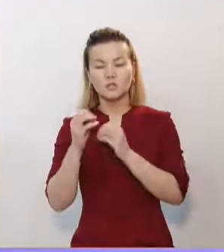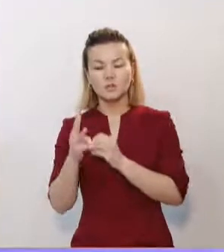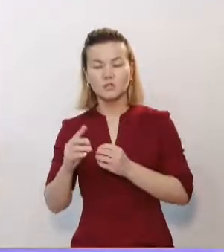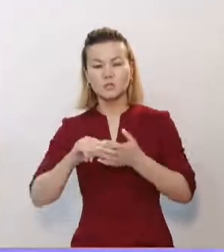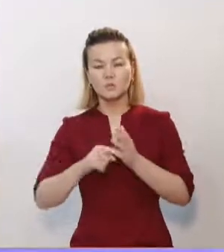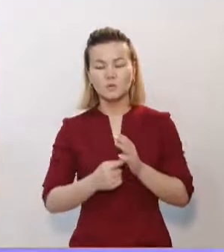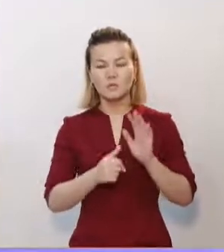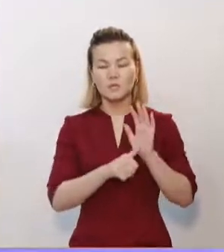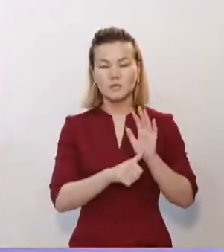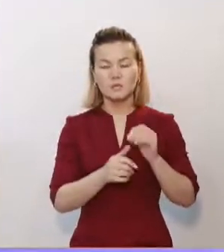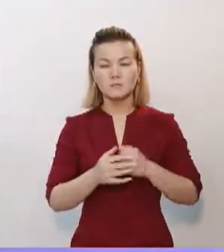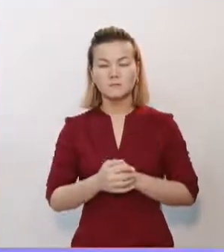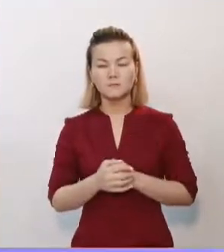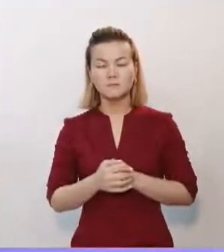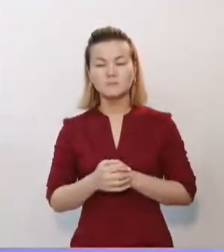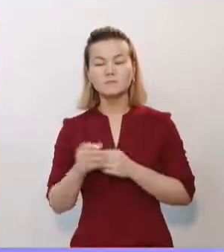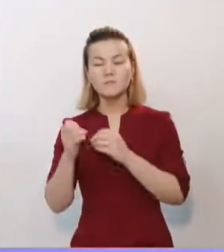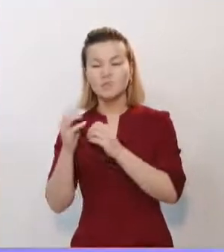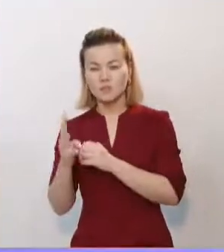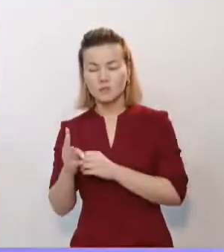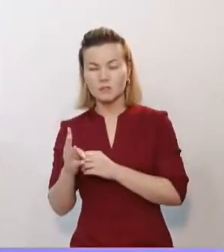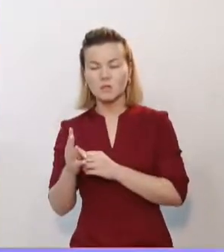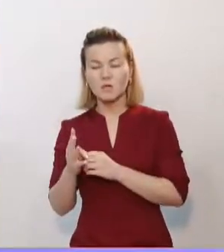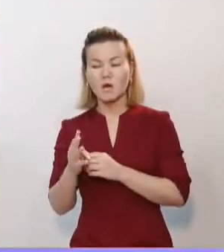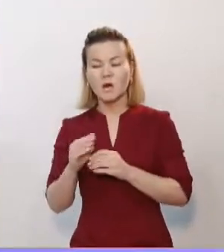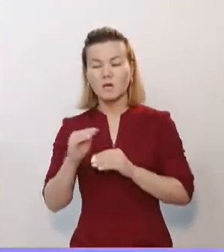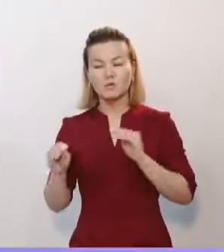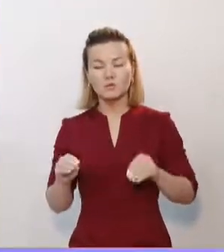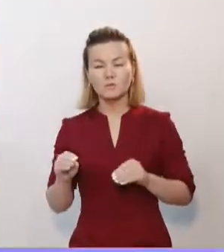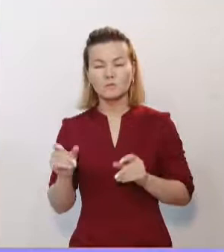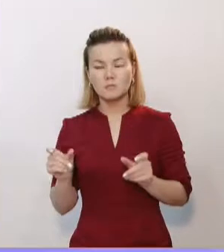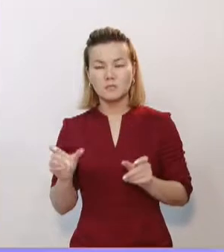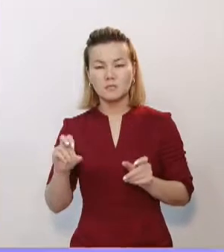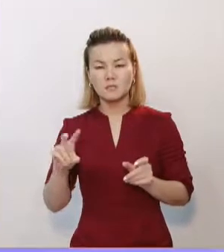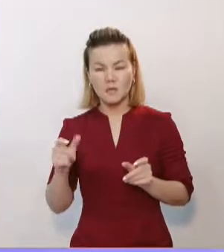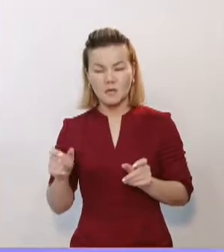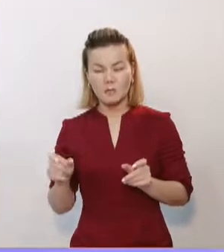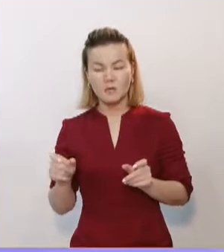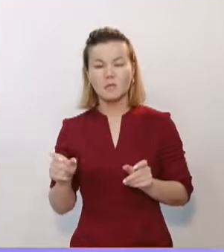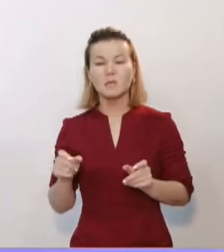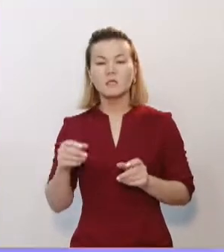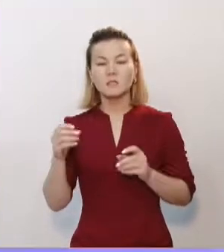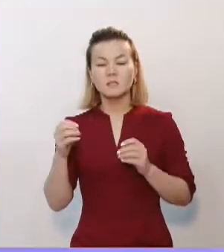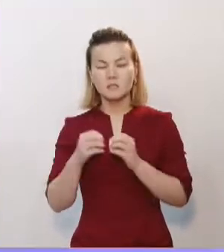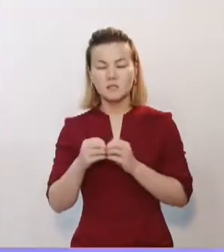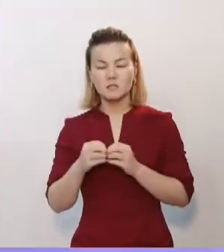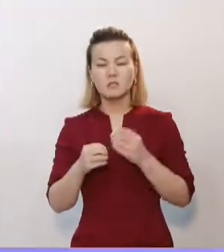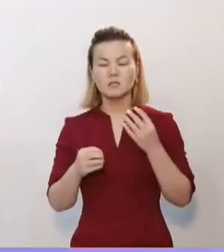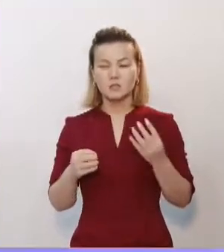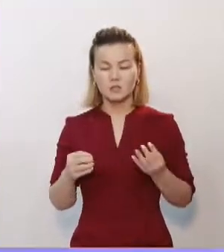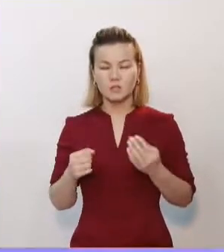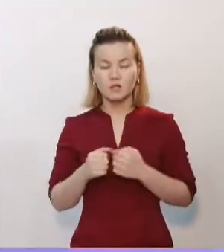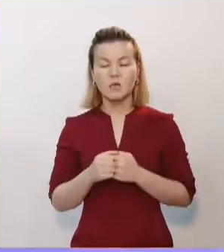14 умноженное на 6. 14 разложим на разрядные слагаемые 10 и 4.